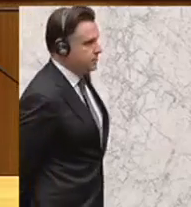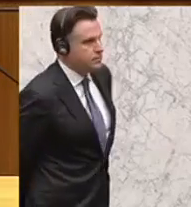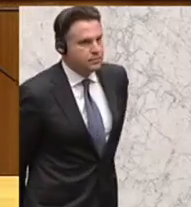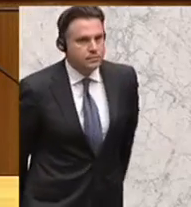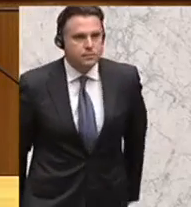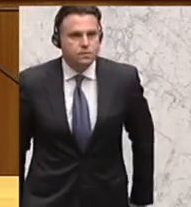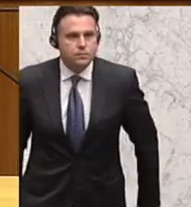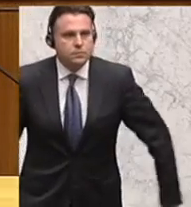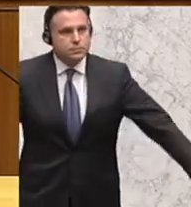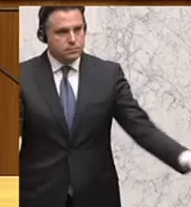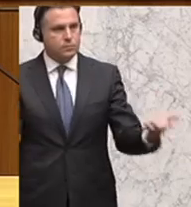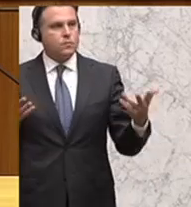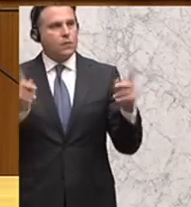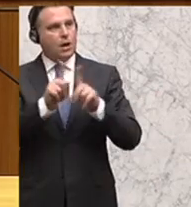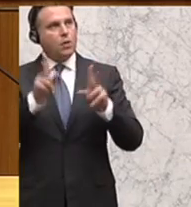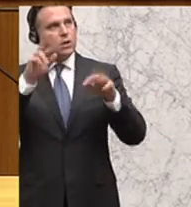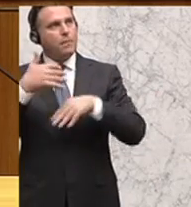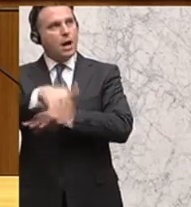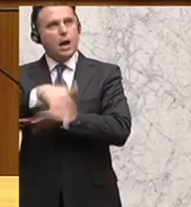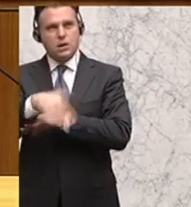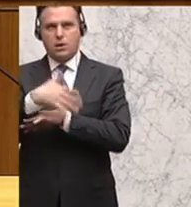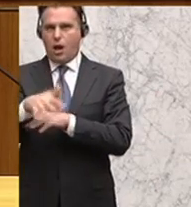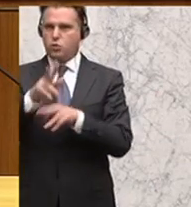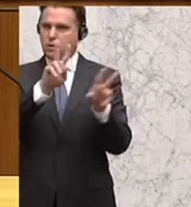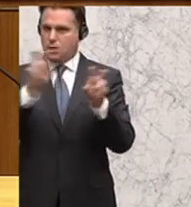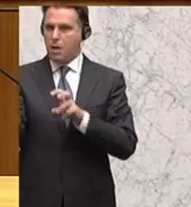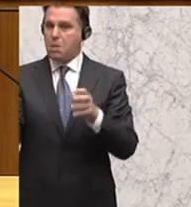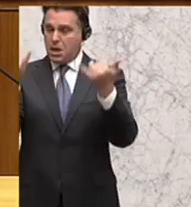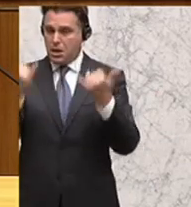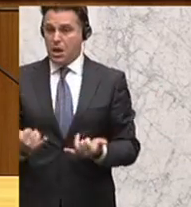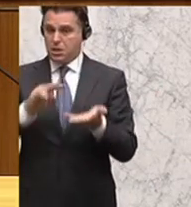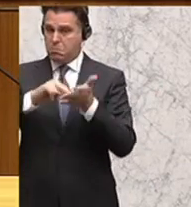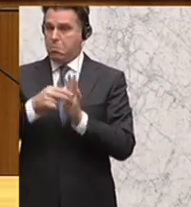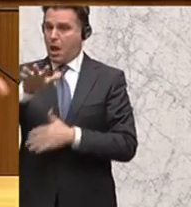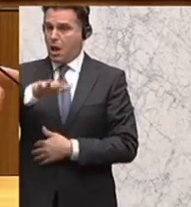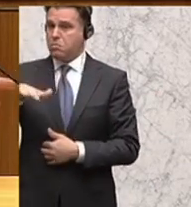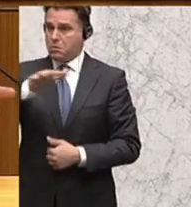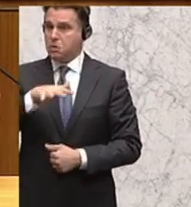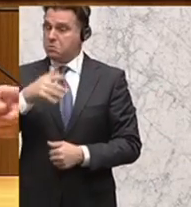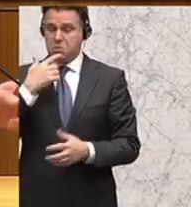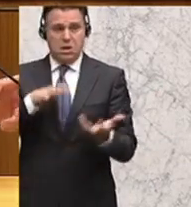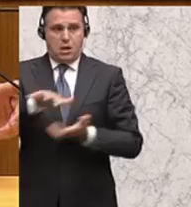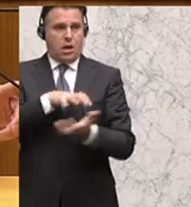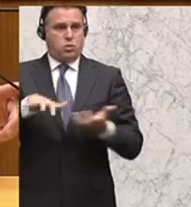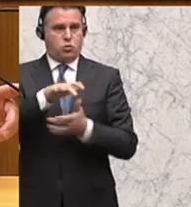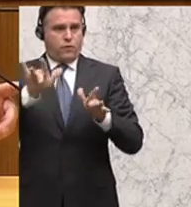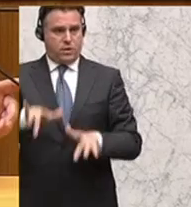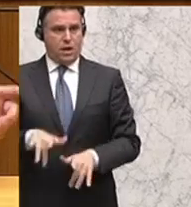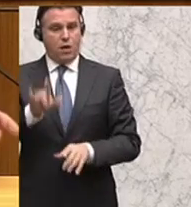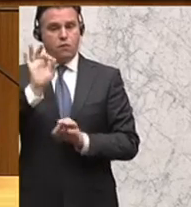Und ich komme daher zurück zum Bereich der Gastronomie. Für die Gastronomie ist das, was jetzt geplant ist, jedenfalls eine Katastrophe. Und die